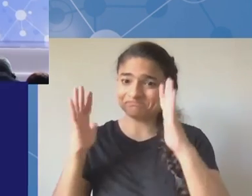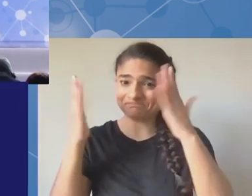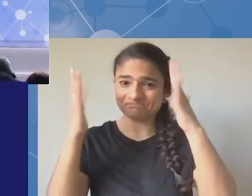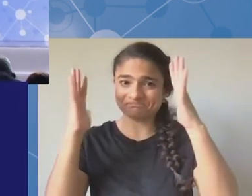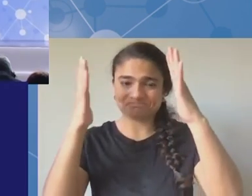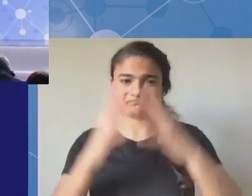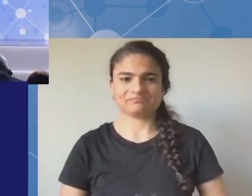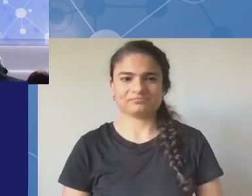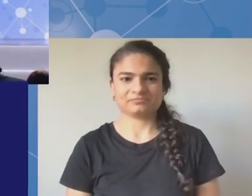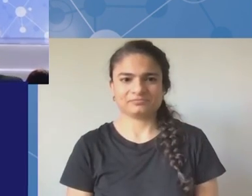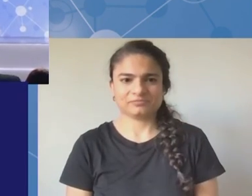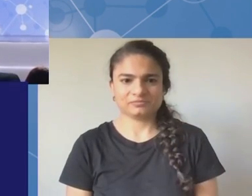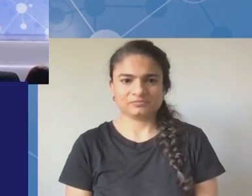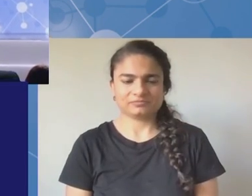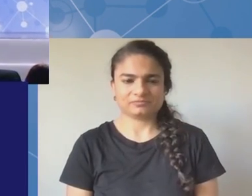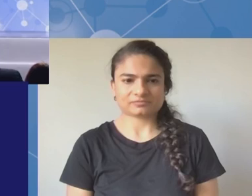Анриет.